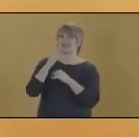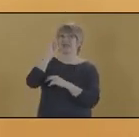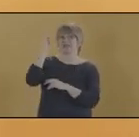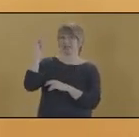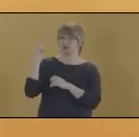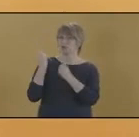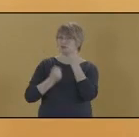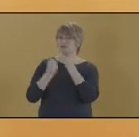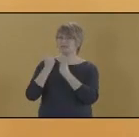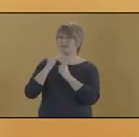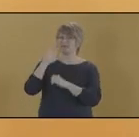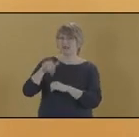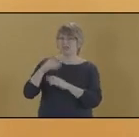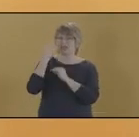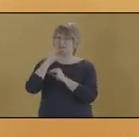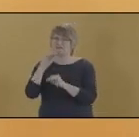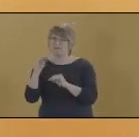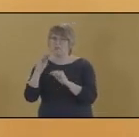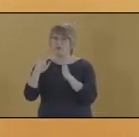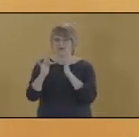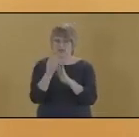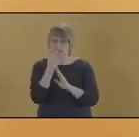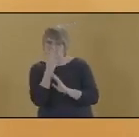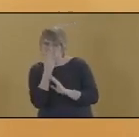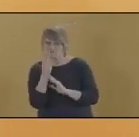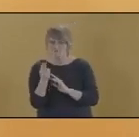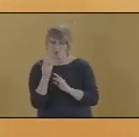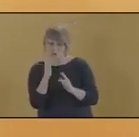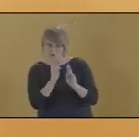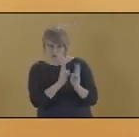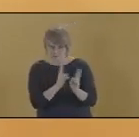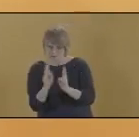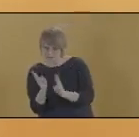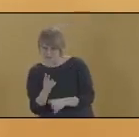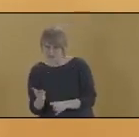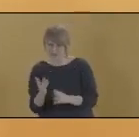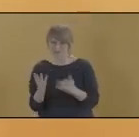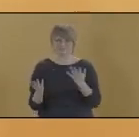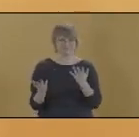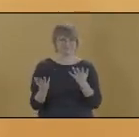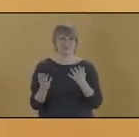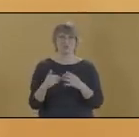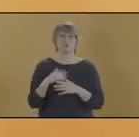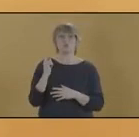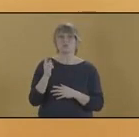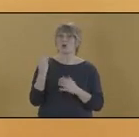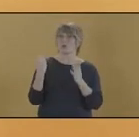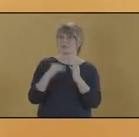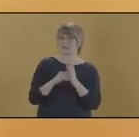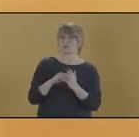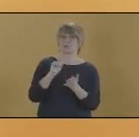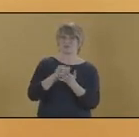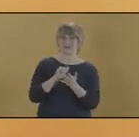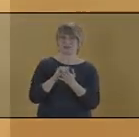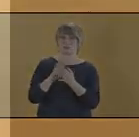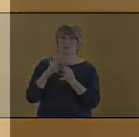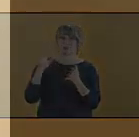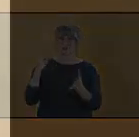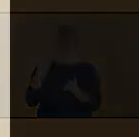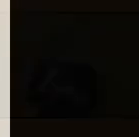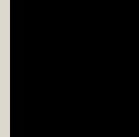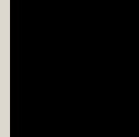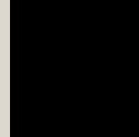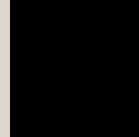Und es verbreitet sich zudem noch ein Zweifel an der Unabhängigkeit der Presse. Genauso ist es im